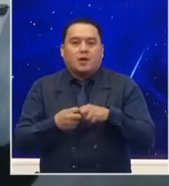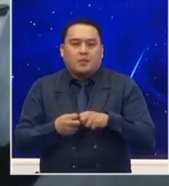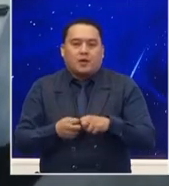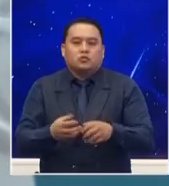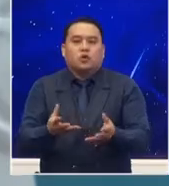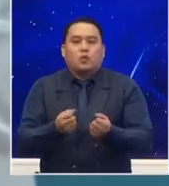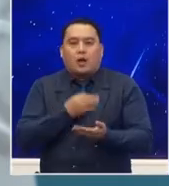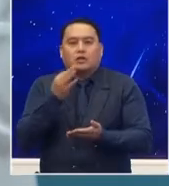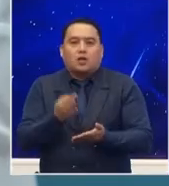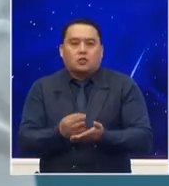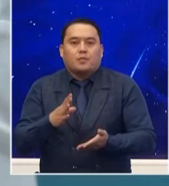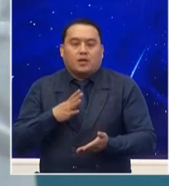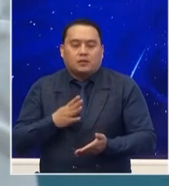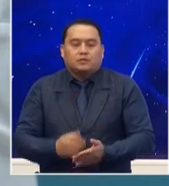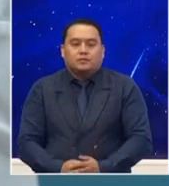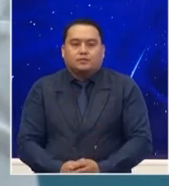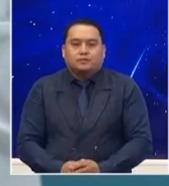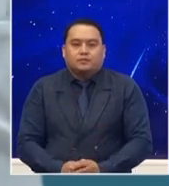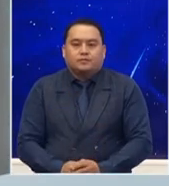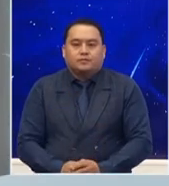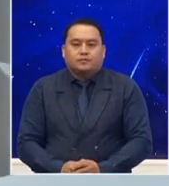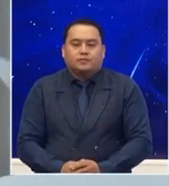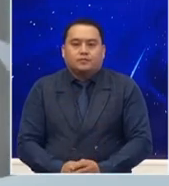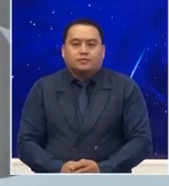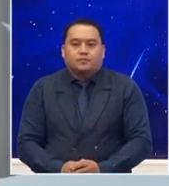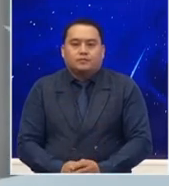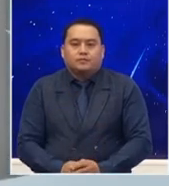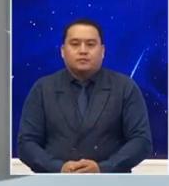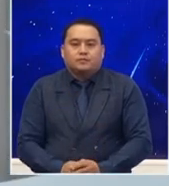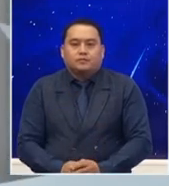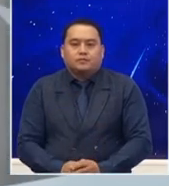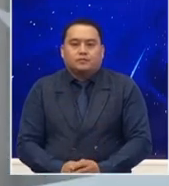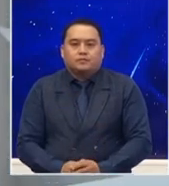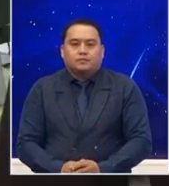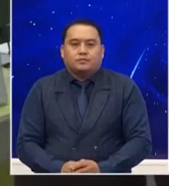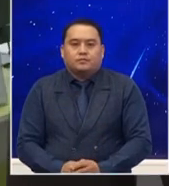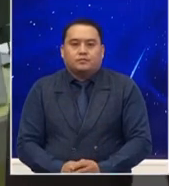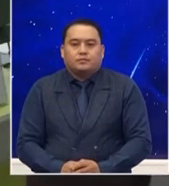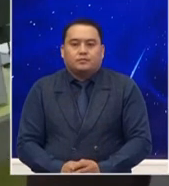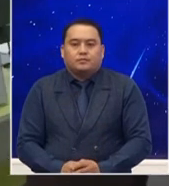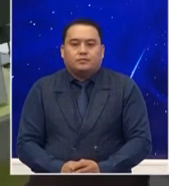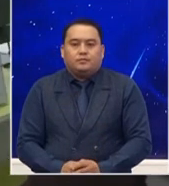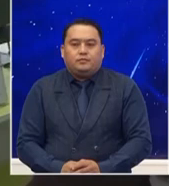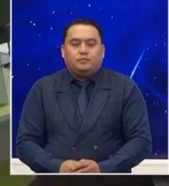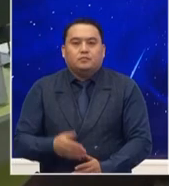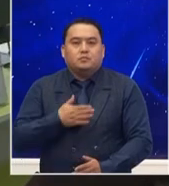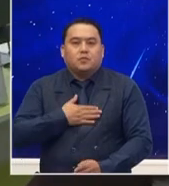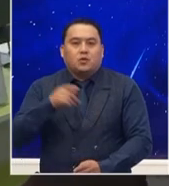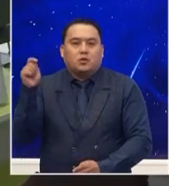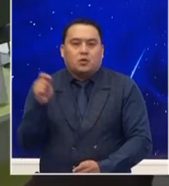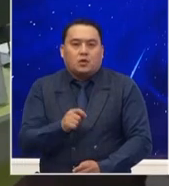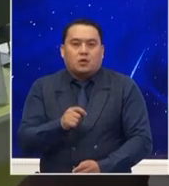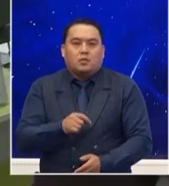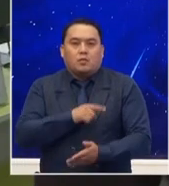тұшымды жауап алып қайтқандардың бірі Талғар қаласының тұрғыны Алтынай Ермақова. Көп кезек күттірмей жауабымды